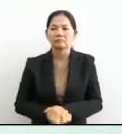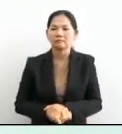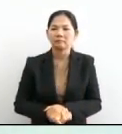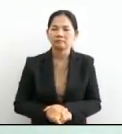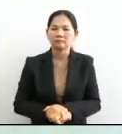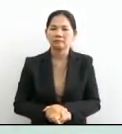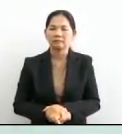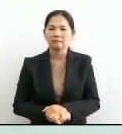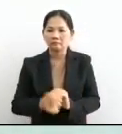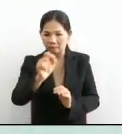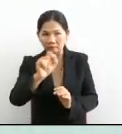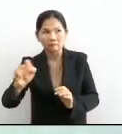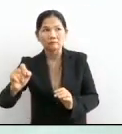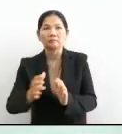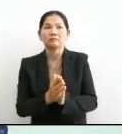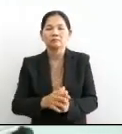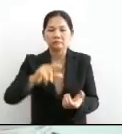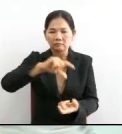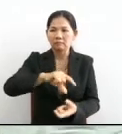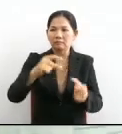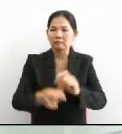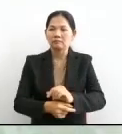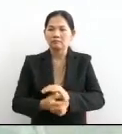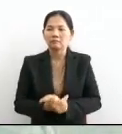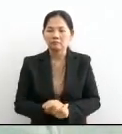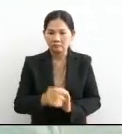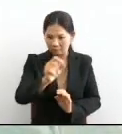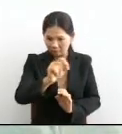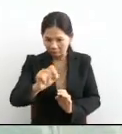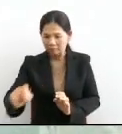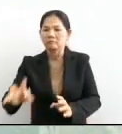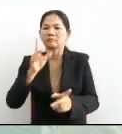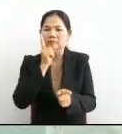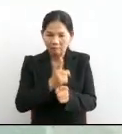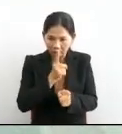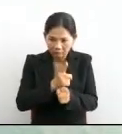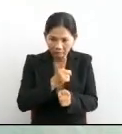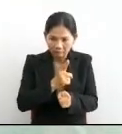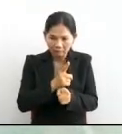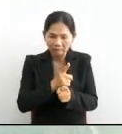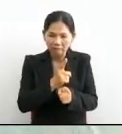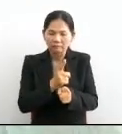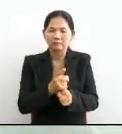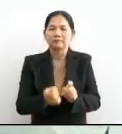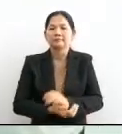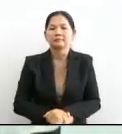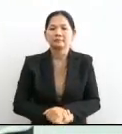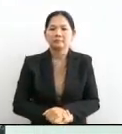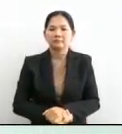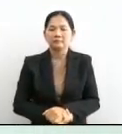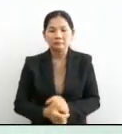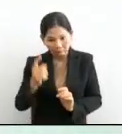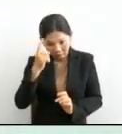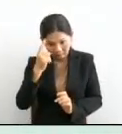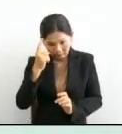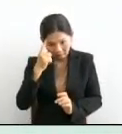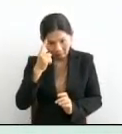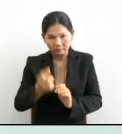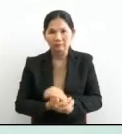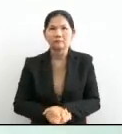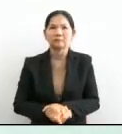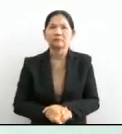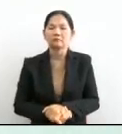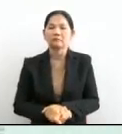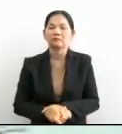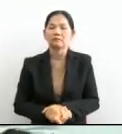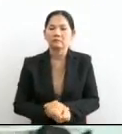con vô mà sẽ xe cái lãnh cổng này ní cứ con sẽ xe bị trời làng vinh là con cha chẳng con vô hai cha bố